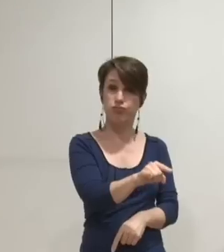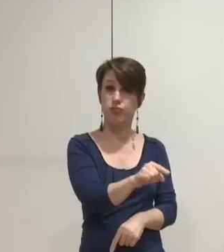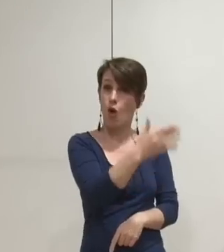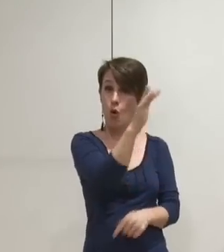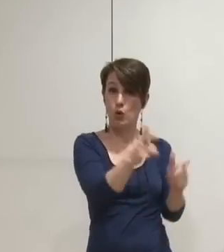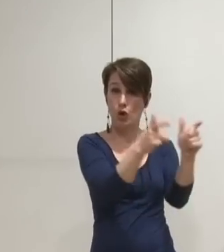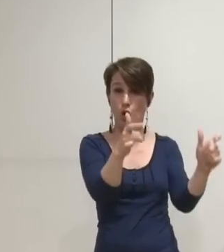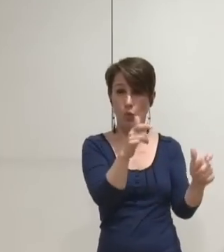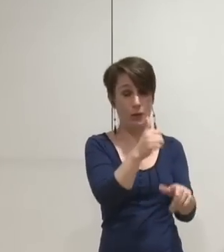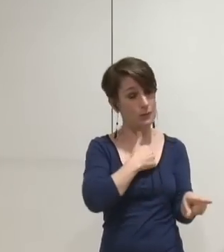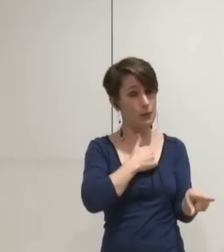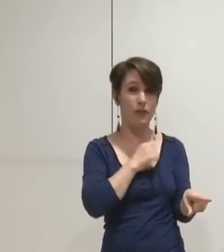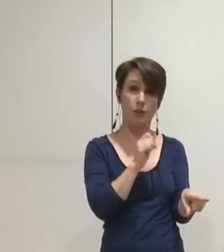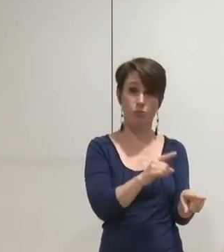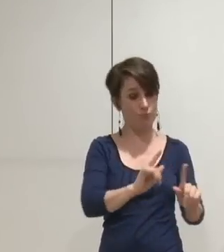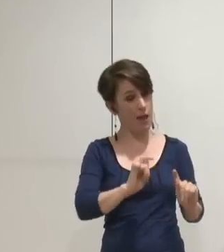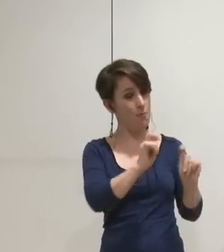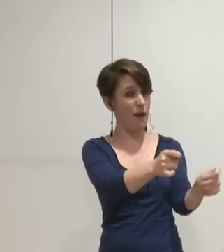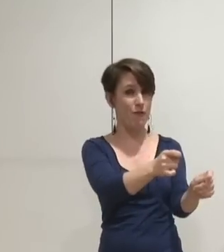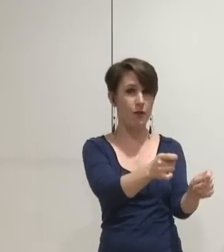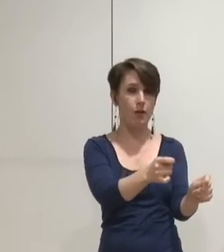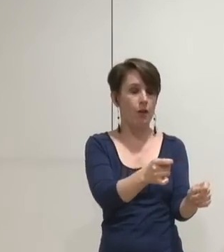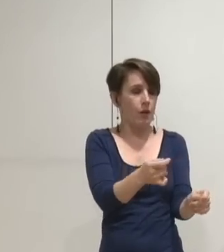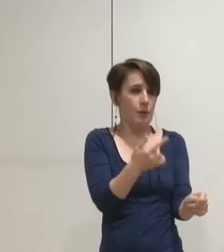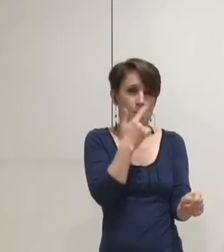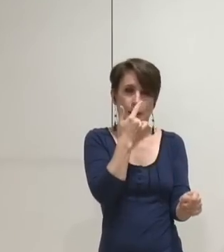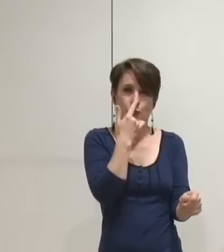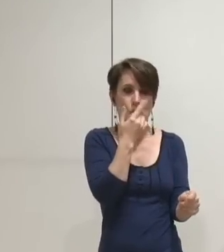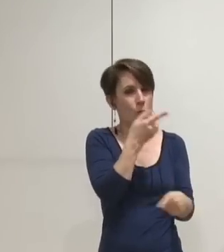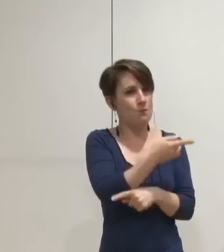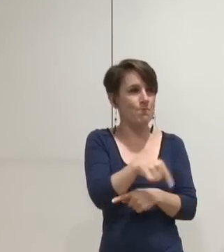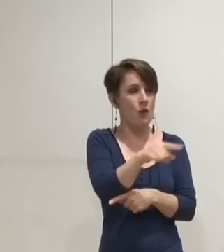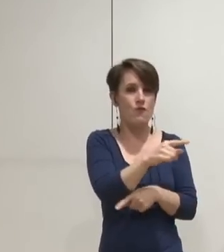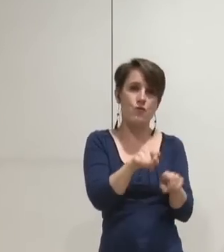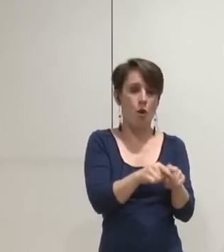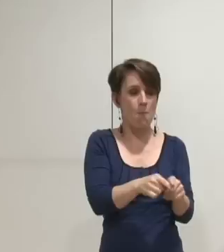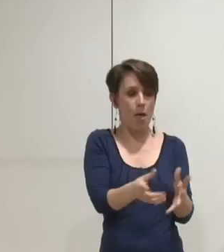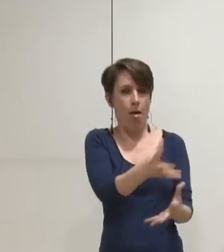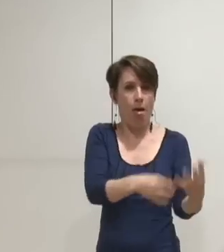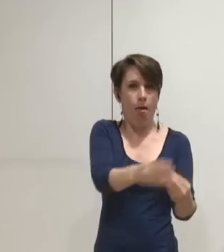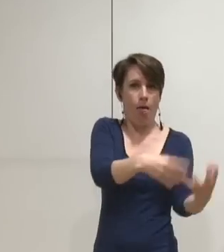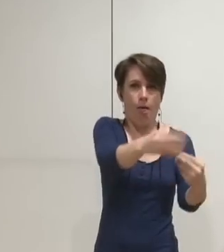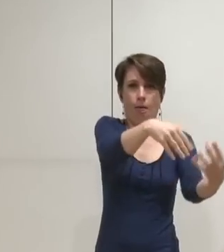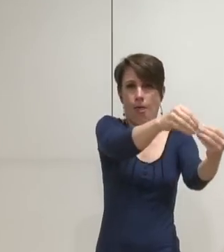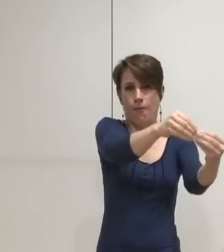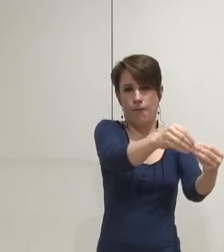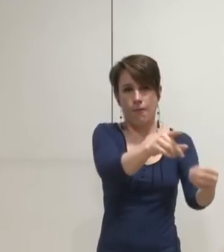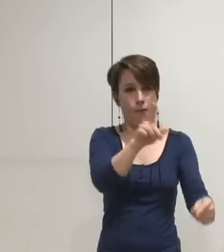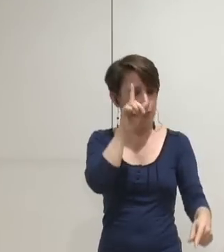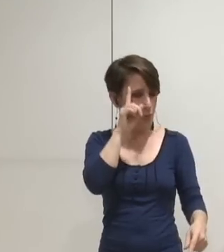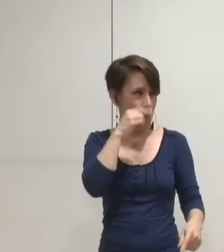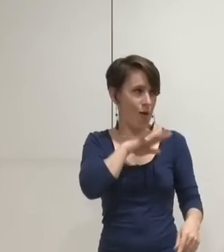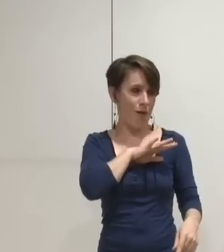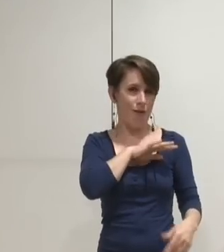le terme que j'ai trouvé en l'habillant le plus possible parce que la décision gêne et vous gêne sans doute